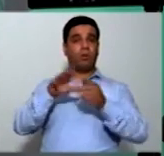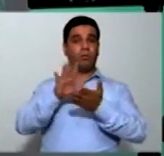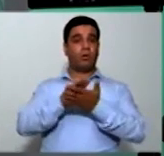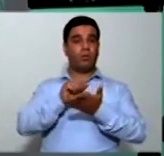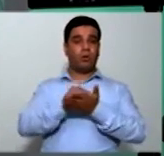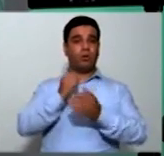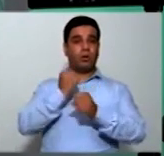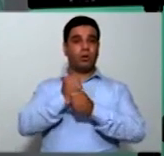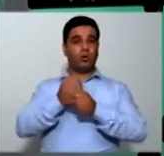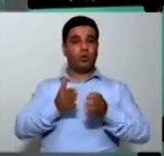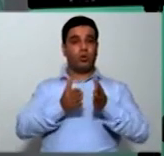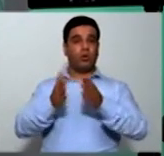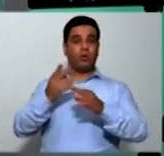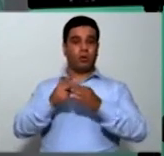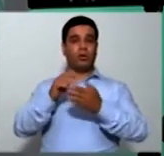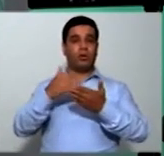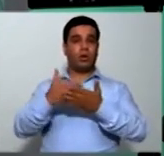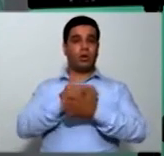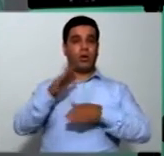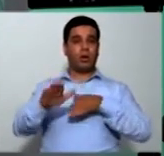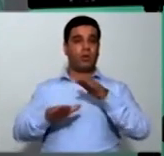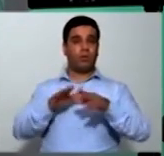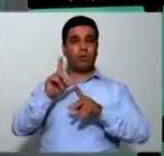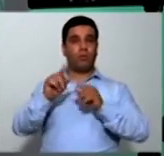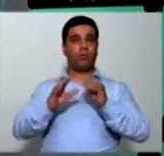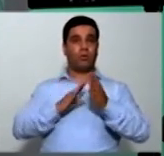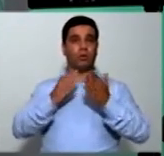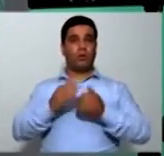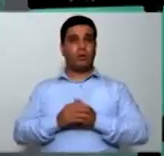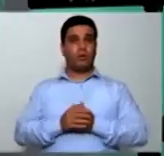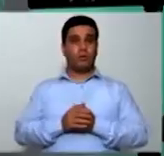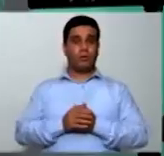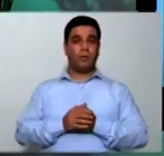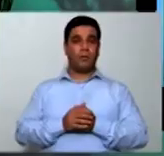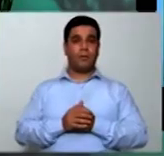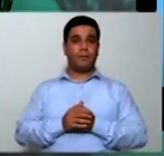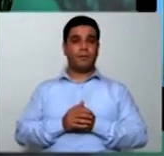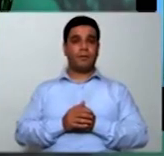etish yo'lidagi yangi qadamlar tashlab borildi.